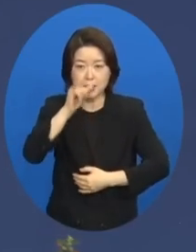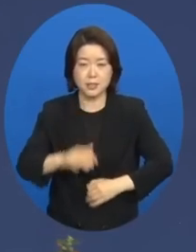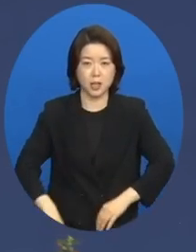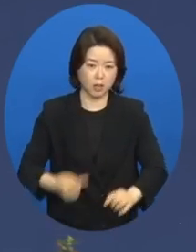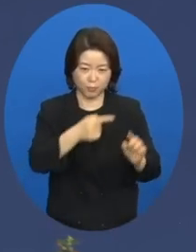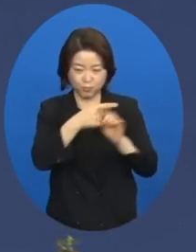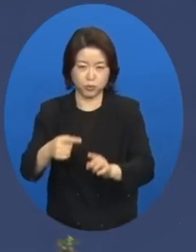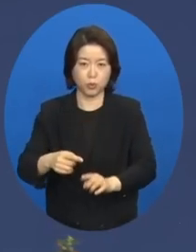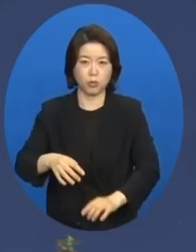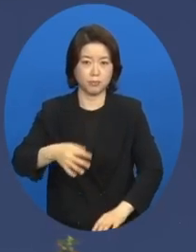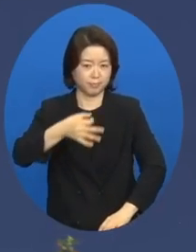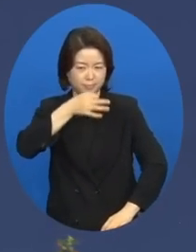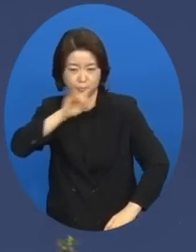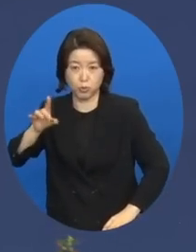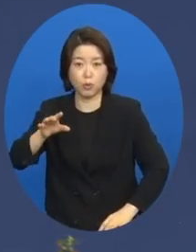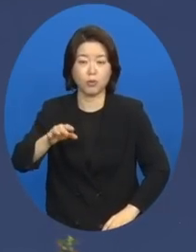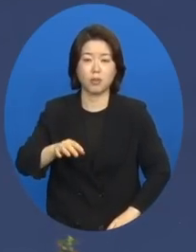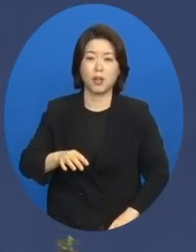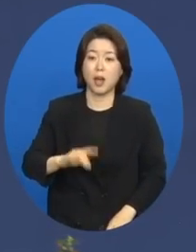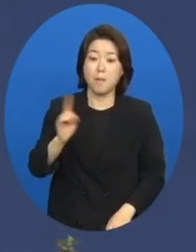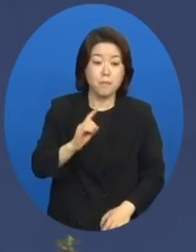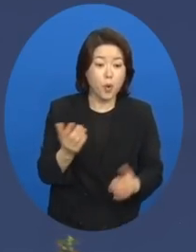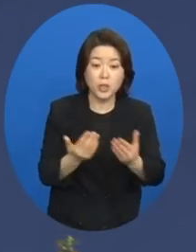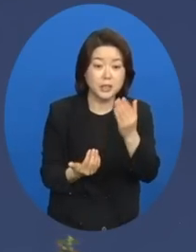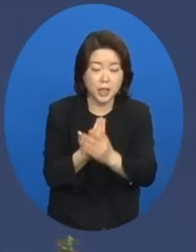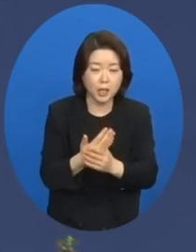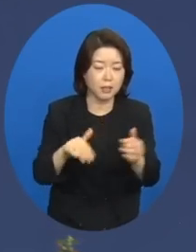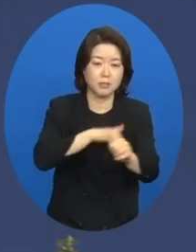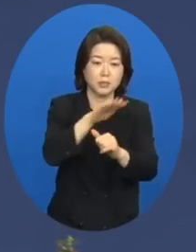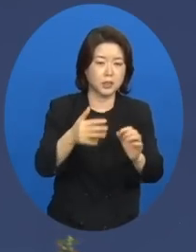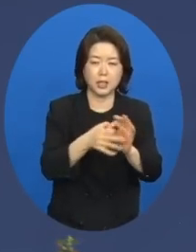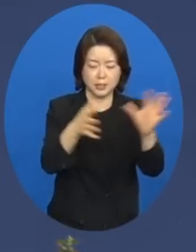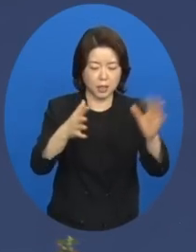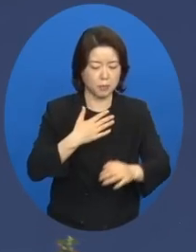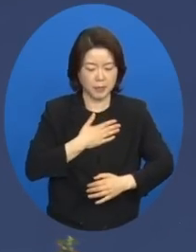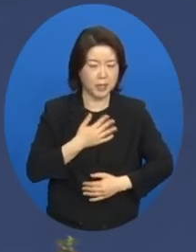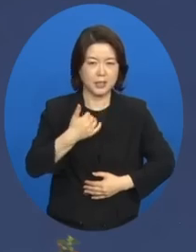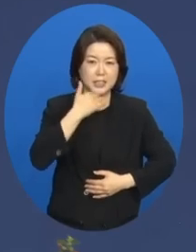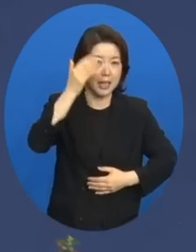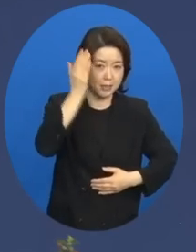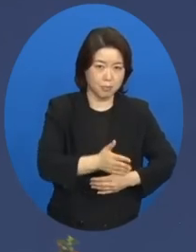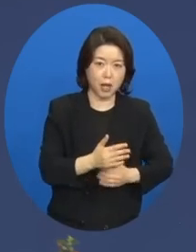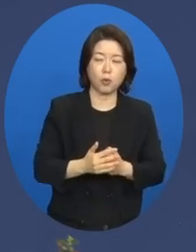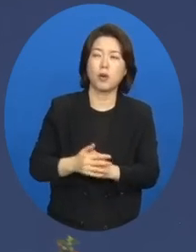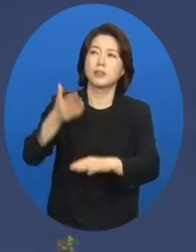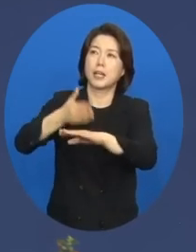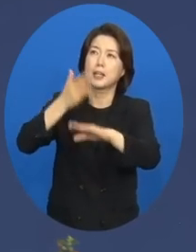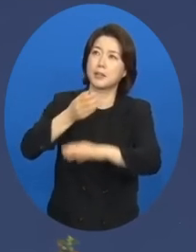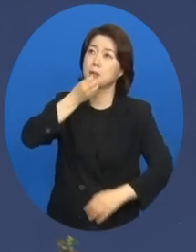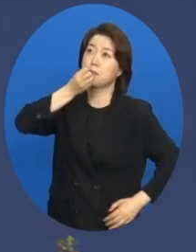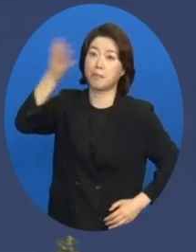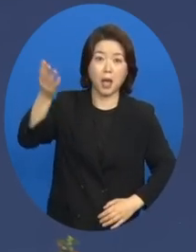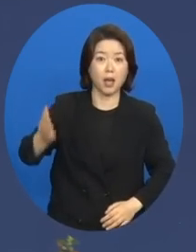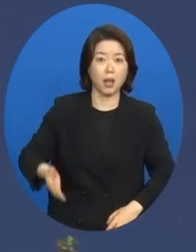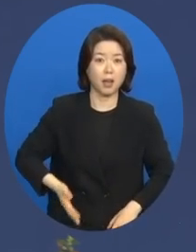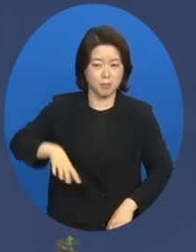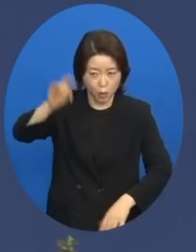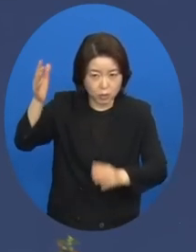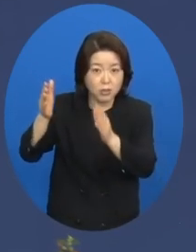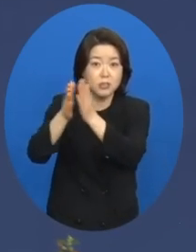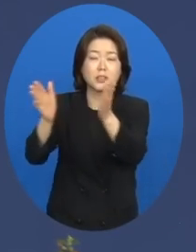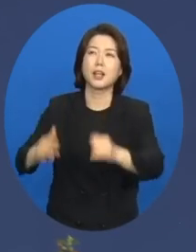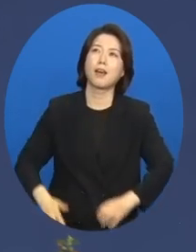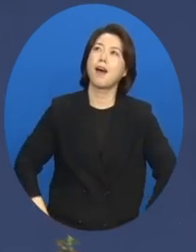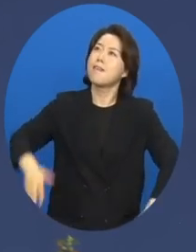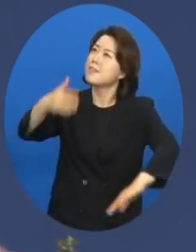일단 뭐라도 생기면 상황이 어떻든 감정 기다리지 말고 일단 감사 꽂아놓고 시작하라 이거예요.